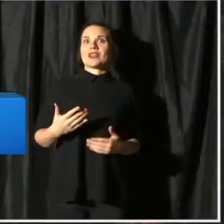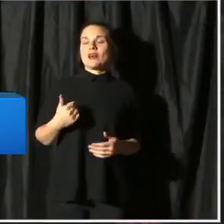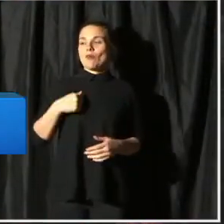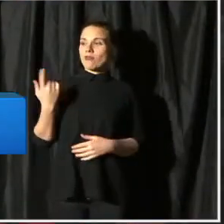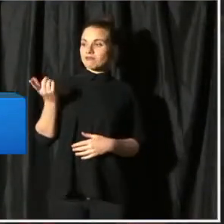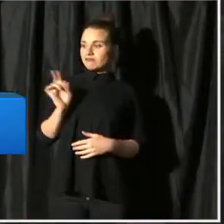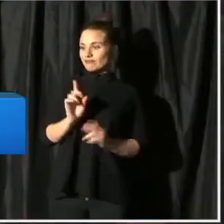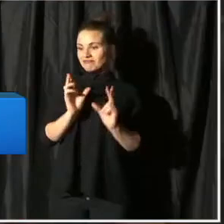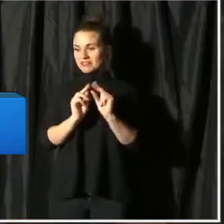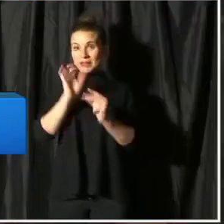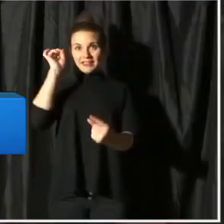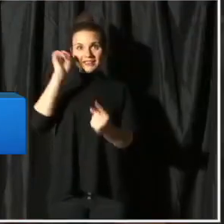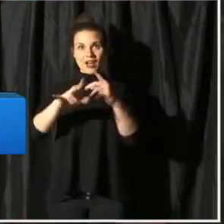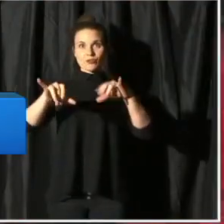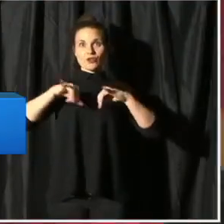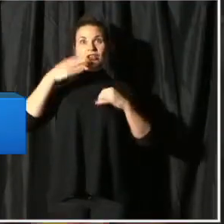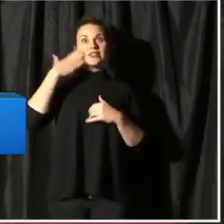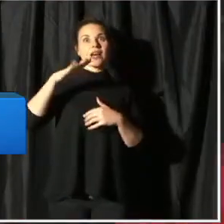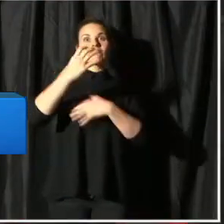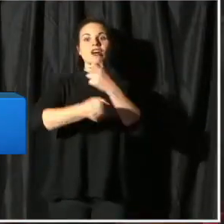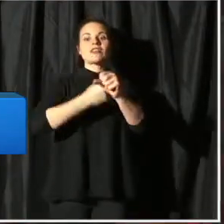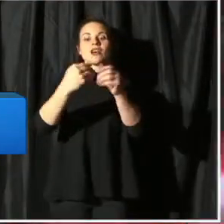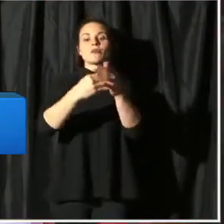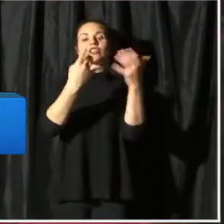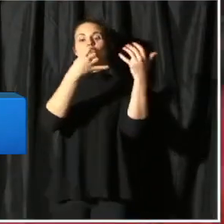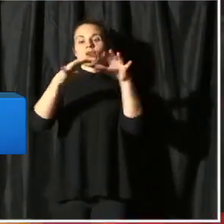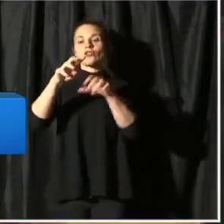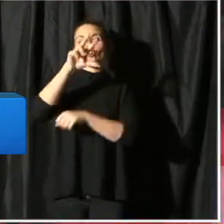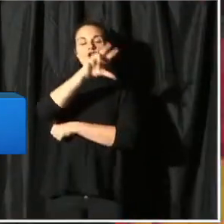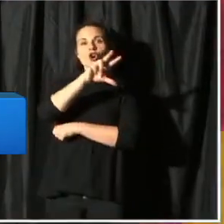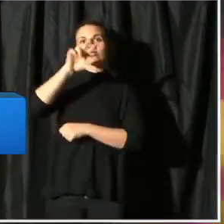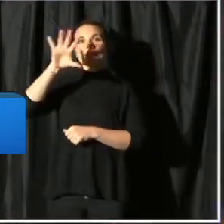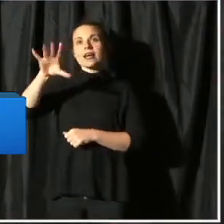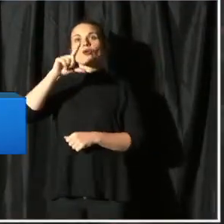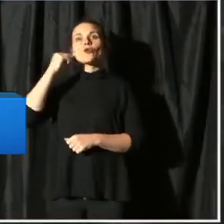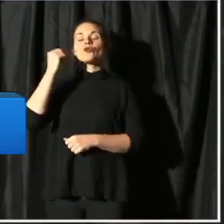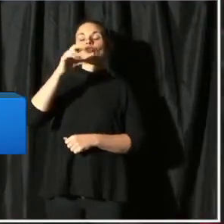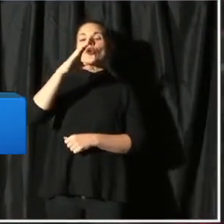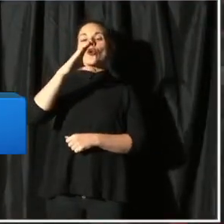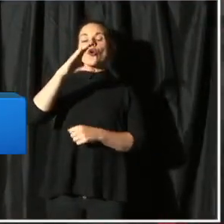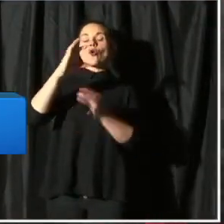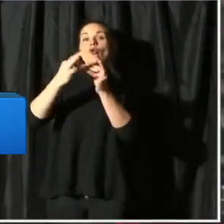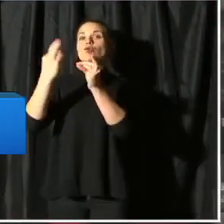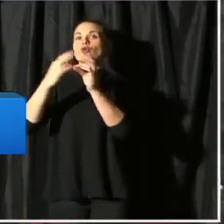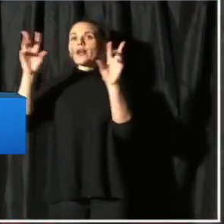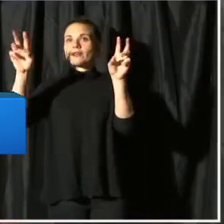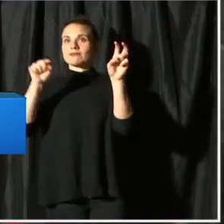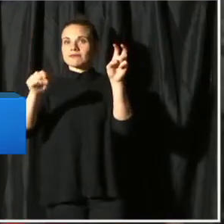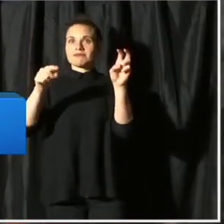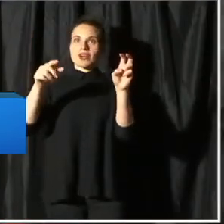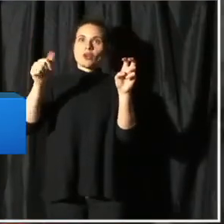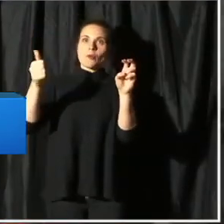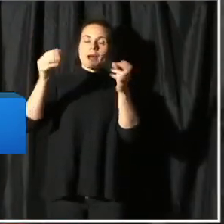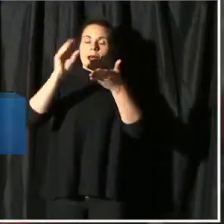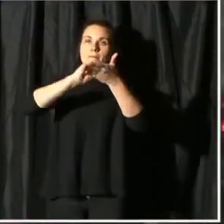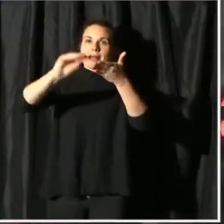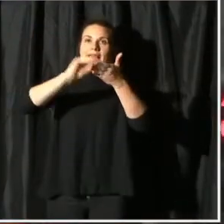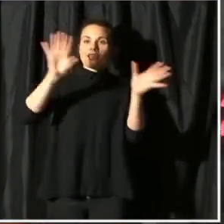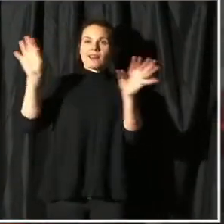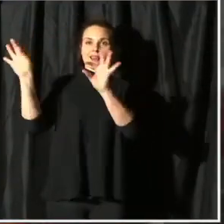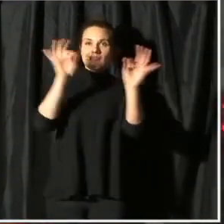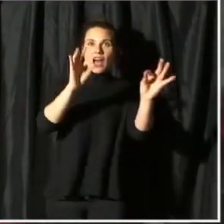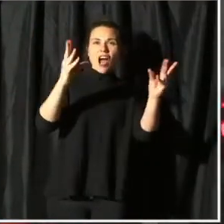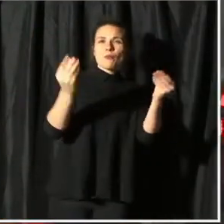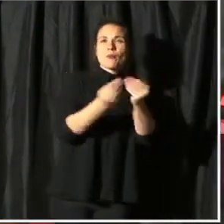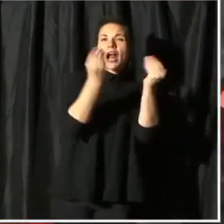en 1935 paul-vaillant-couturier écrivait le malheur d'être jeune il a écrit ce